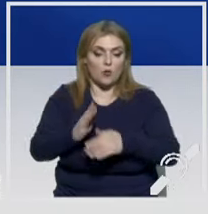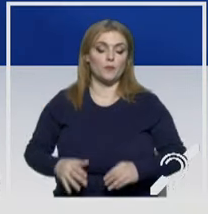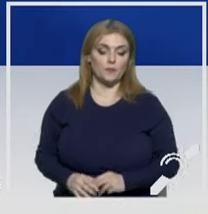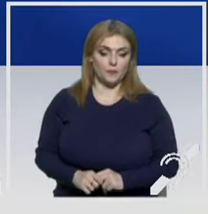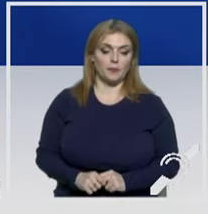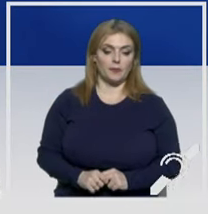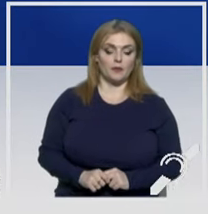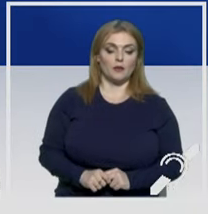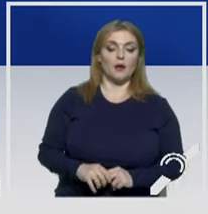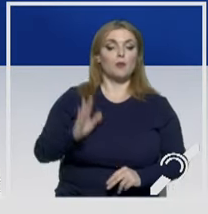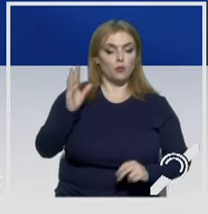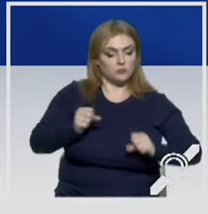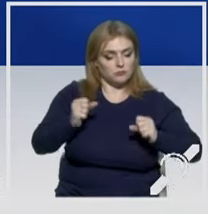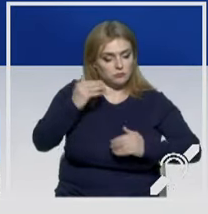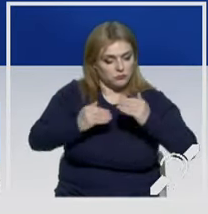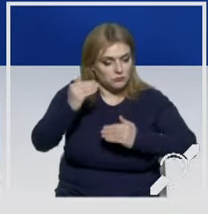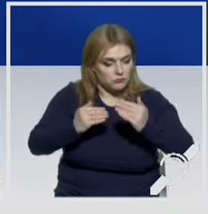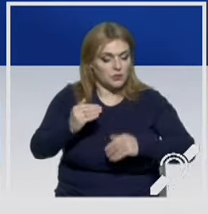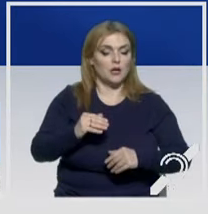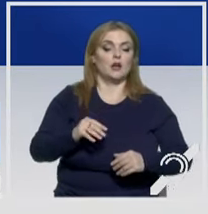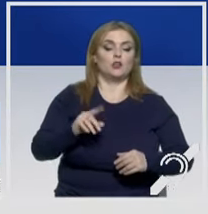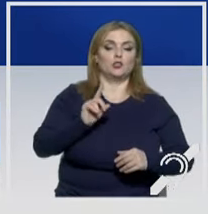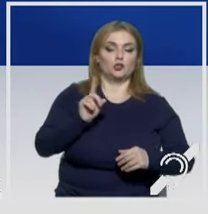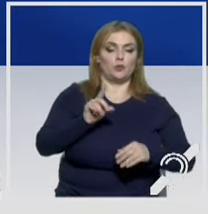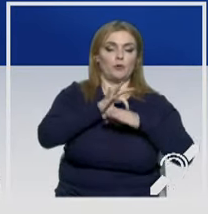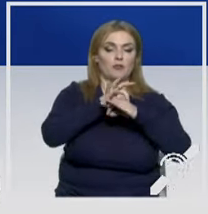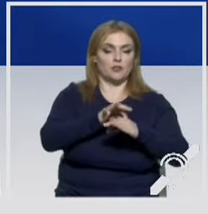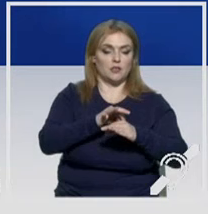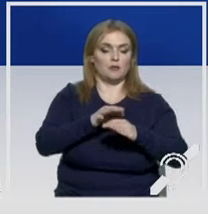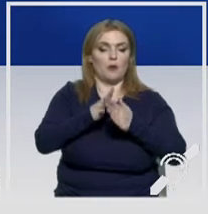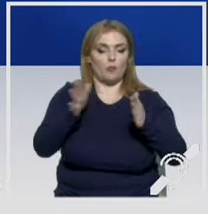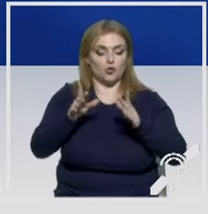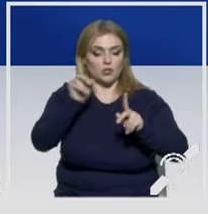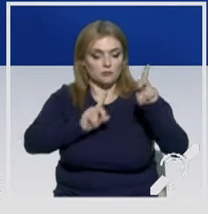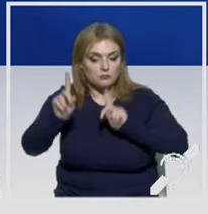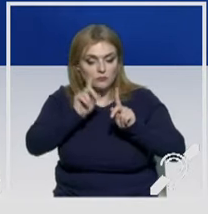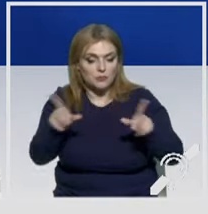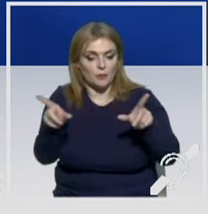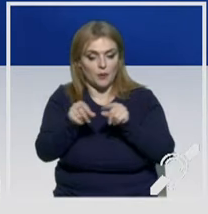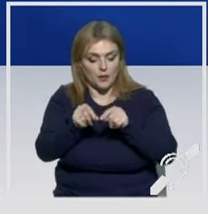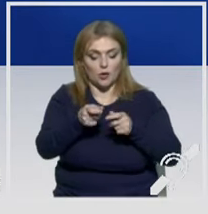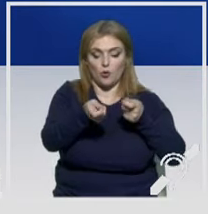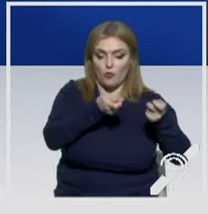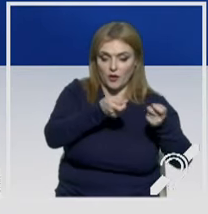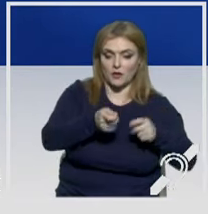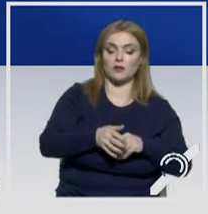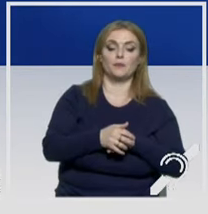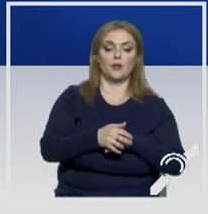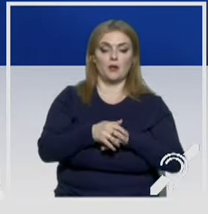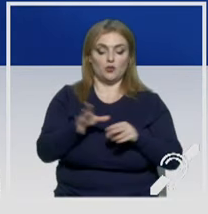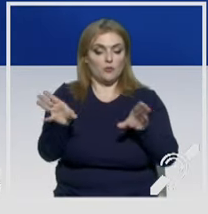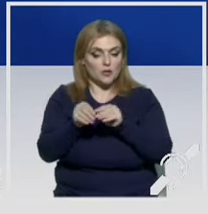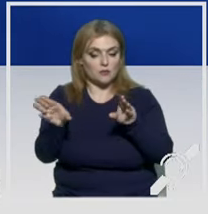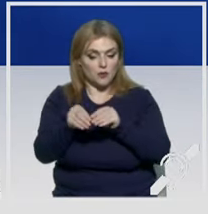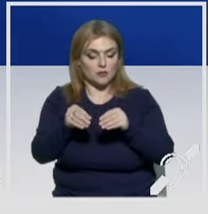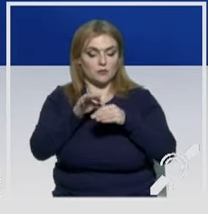ritmul, astfel încât să ne concentrăm pe organizarea ședinței comune a guvernelor, pe o rundă de consultări politice la nivelul